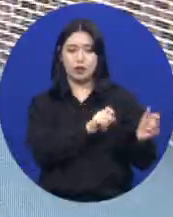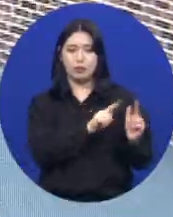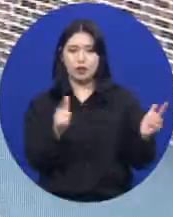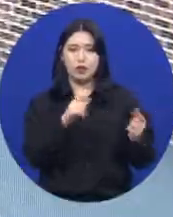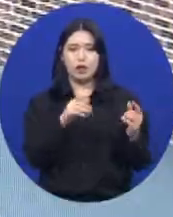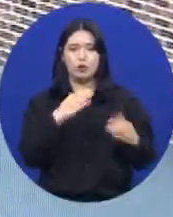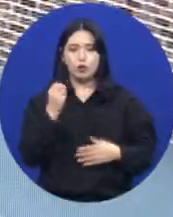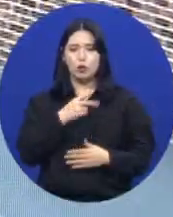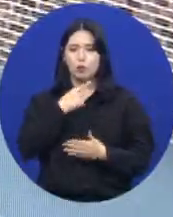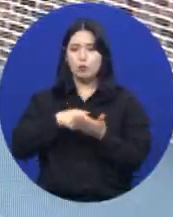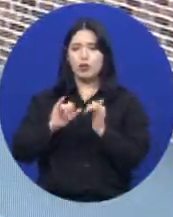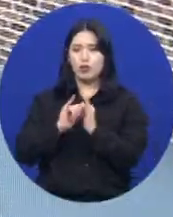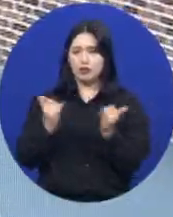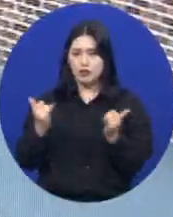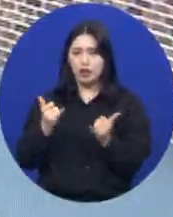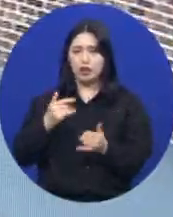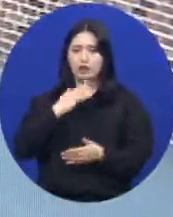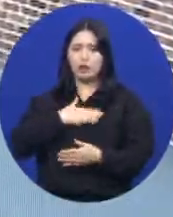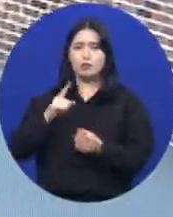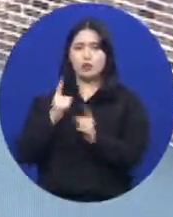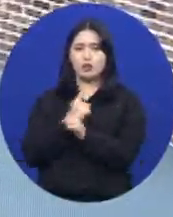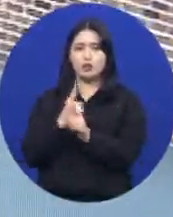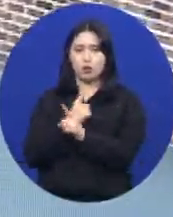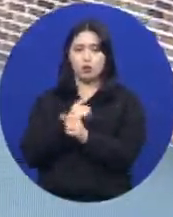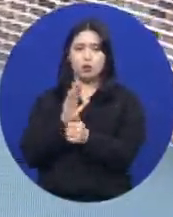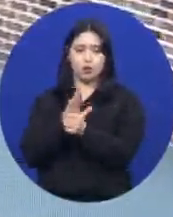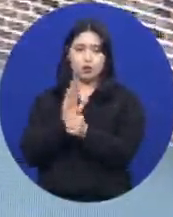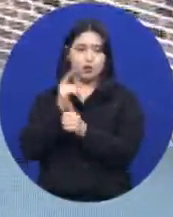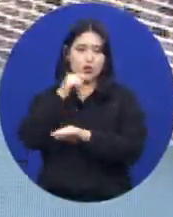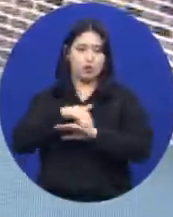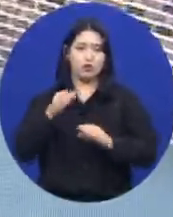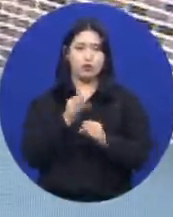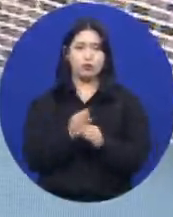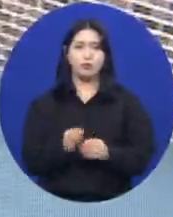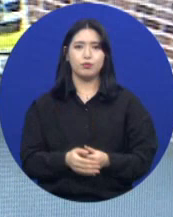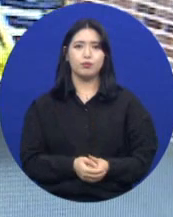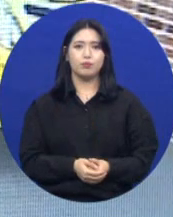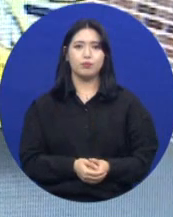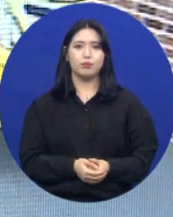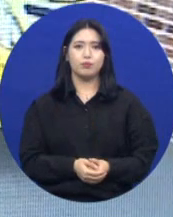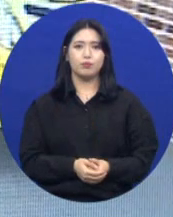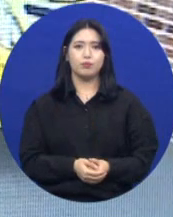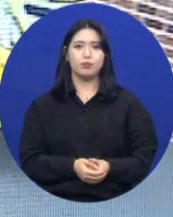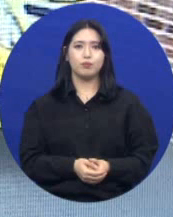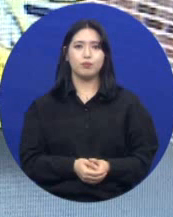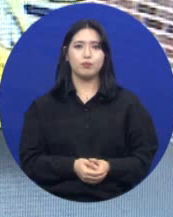심리치료를 돕겠다고 밝혔습니다 mbc 뉴스 조이 놈이라